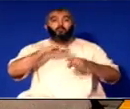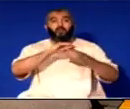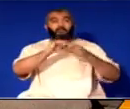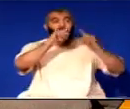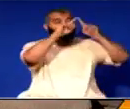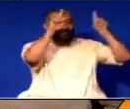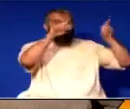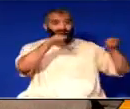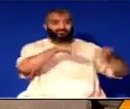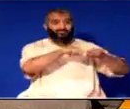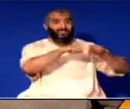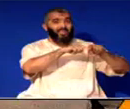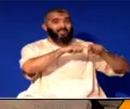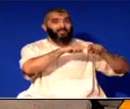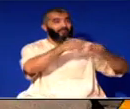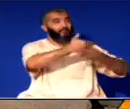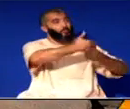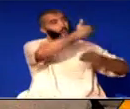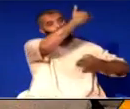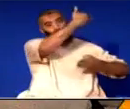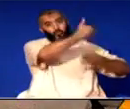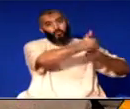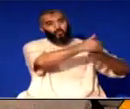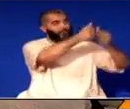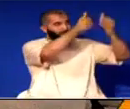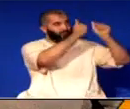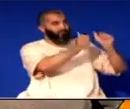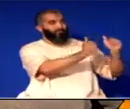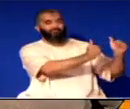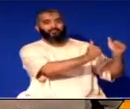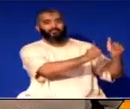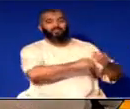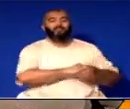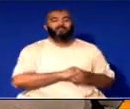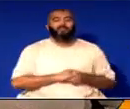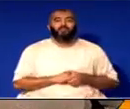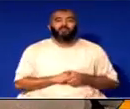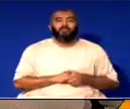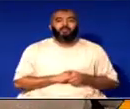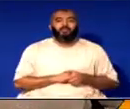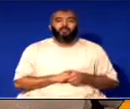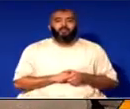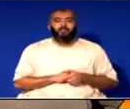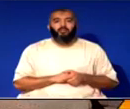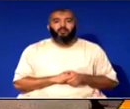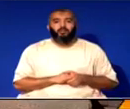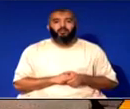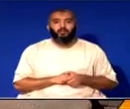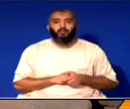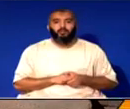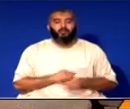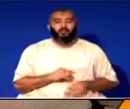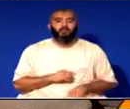درت الصوره تاعو على شكل اسمها في كادر ببدلته العسكريه، هو كان في صفوف